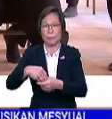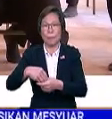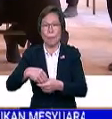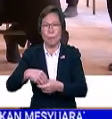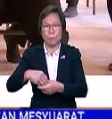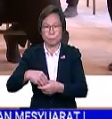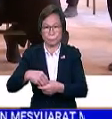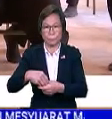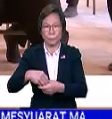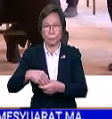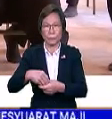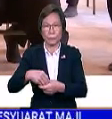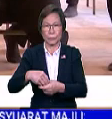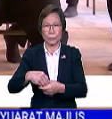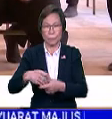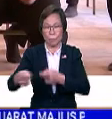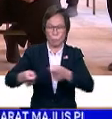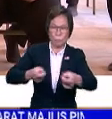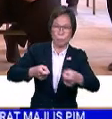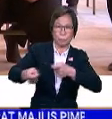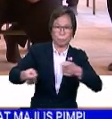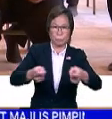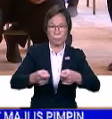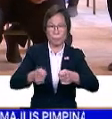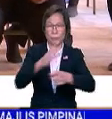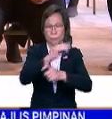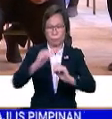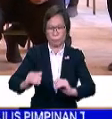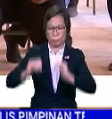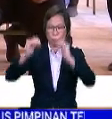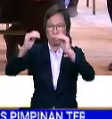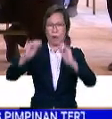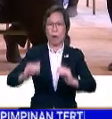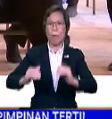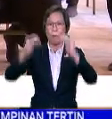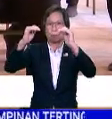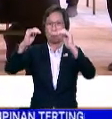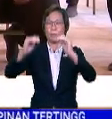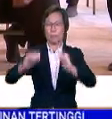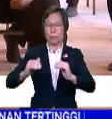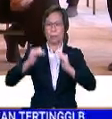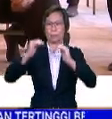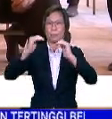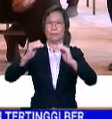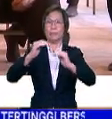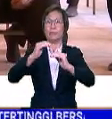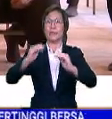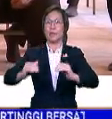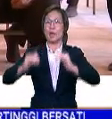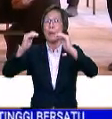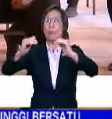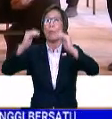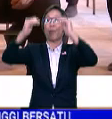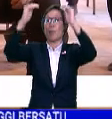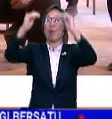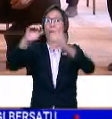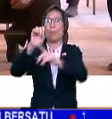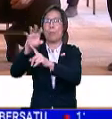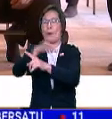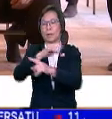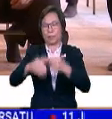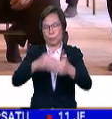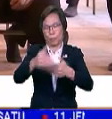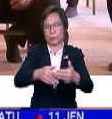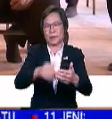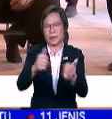untuk menyelaraskan dan menaikkan taraf kelajuan internet supaya kita dapat memproseskan